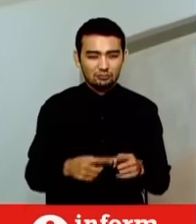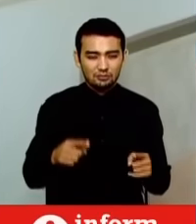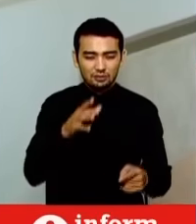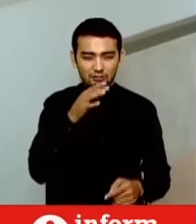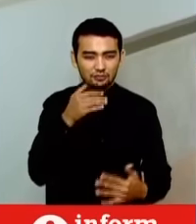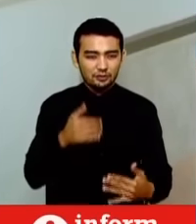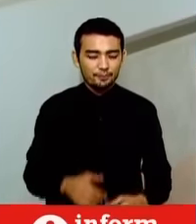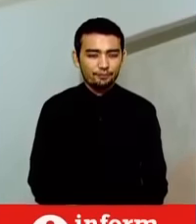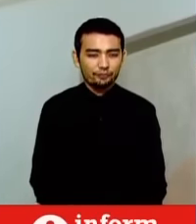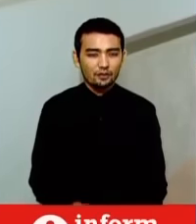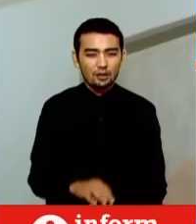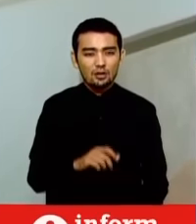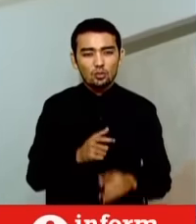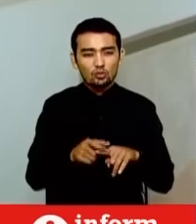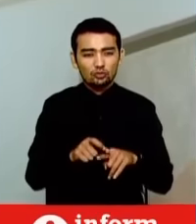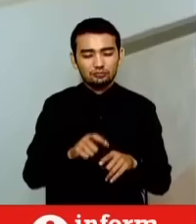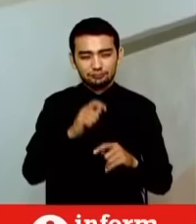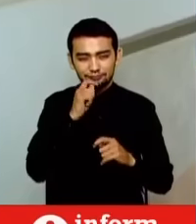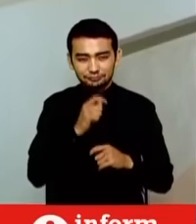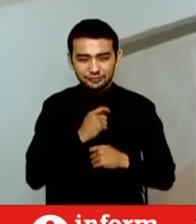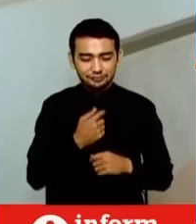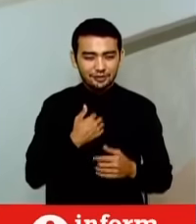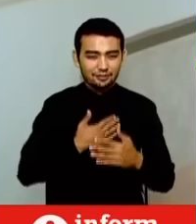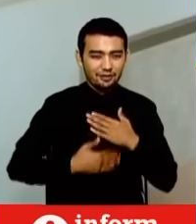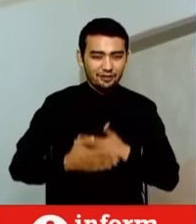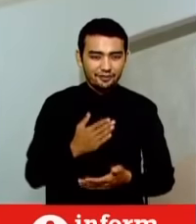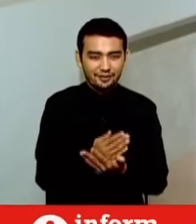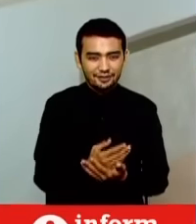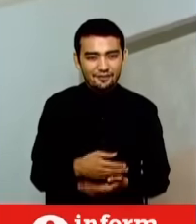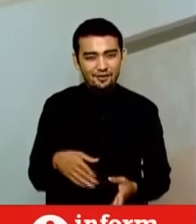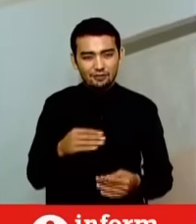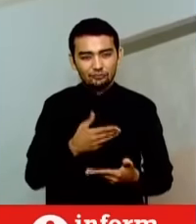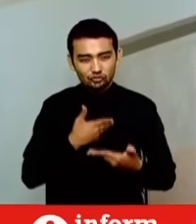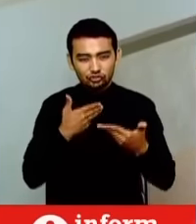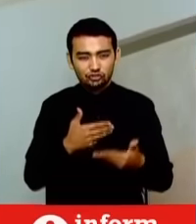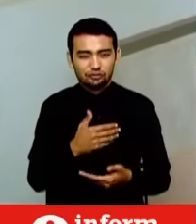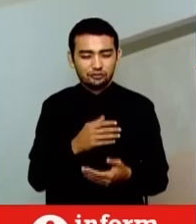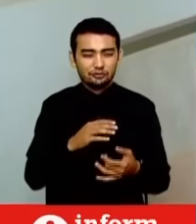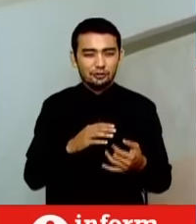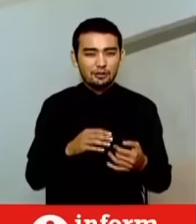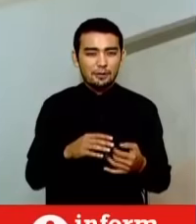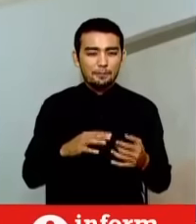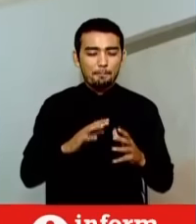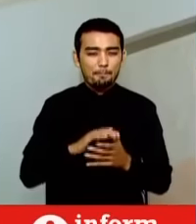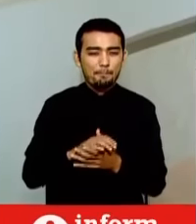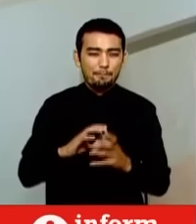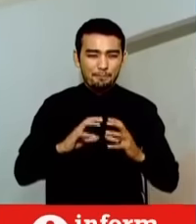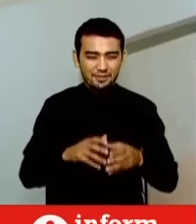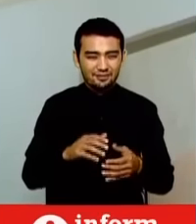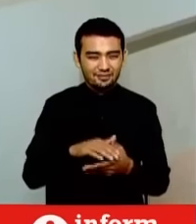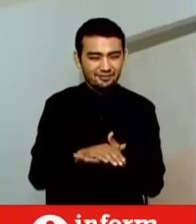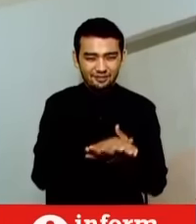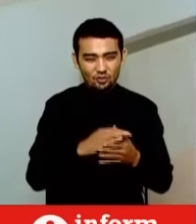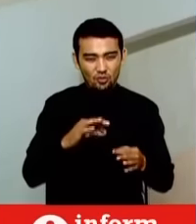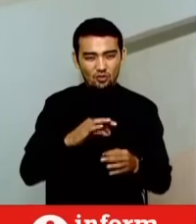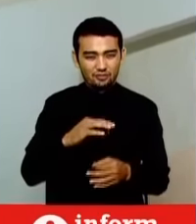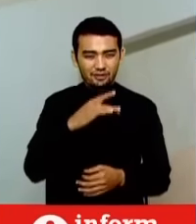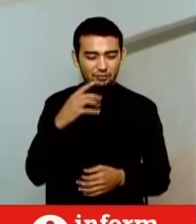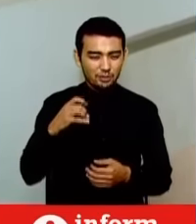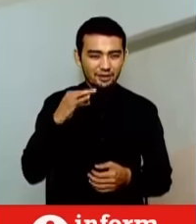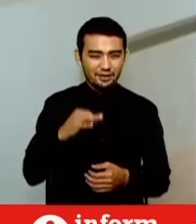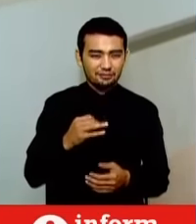Очень приятно получить от акима грамоту. Желаю всем нам мирного неба над головой. За молодежью наше будущее. И они сейчас очень грамотные, читают книги